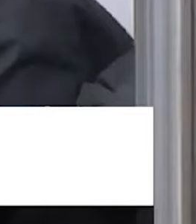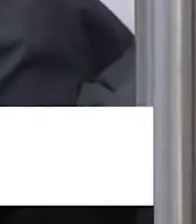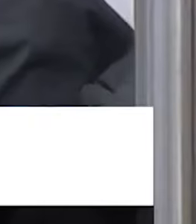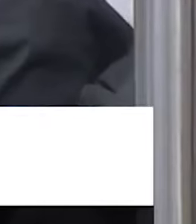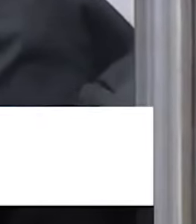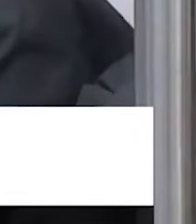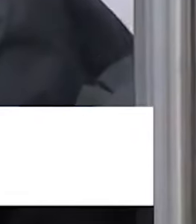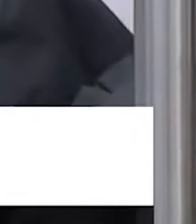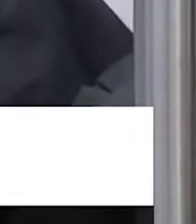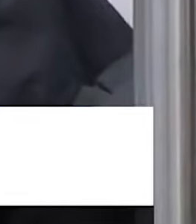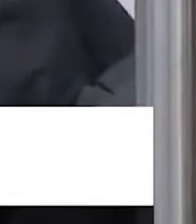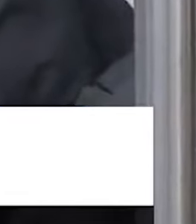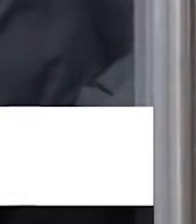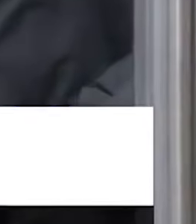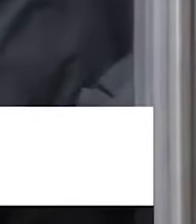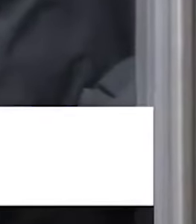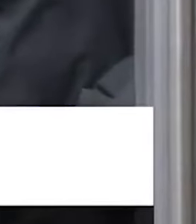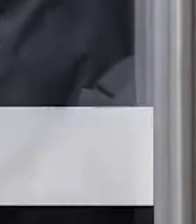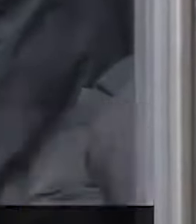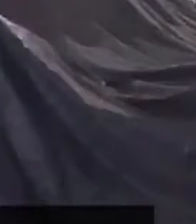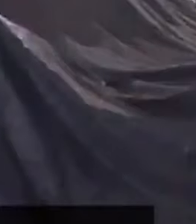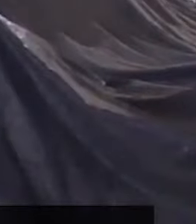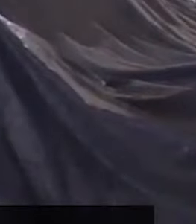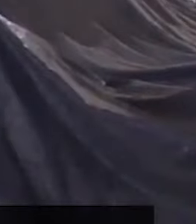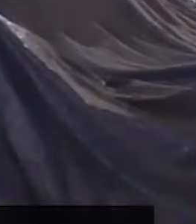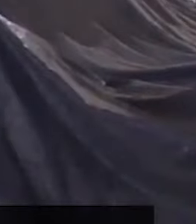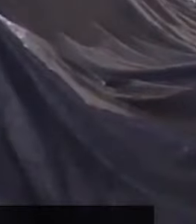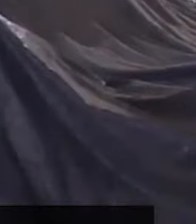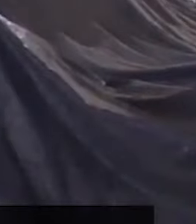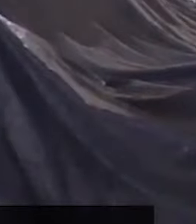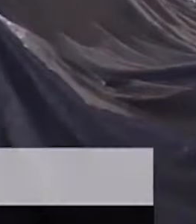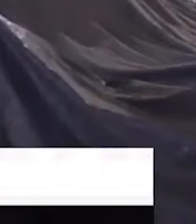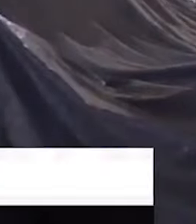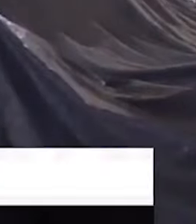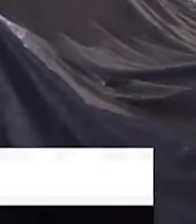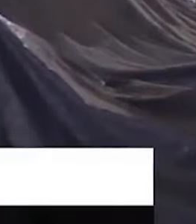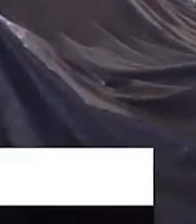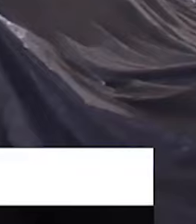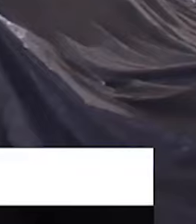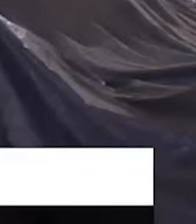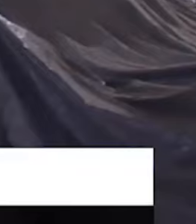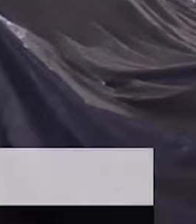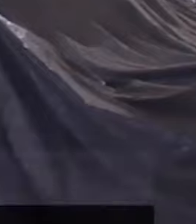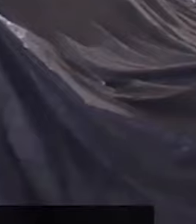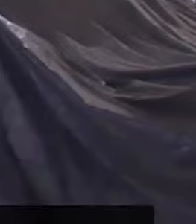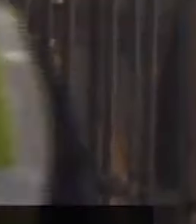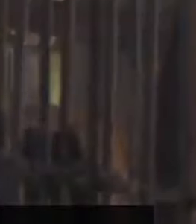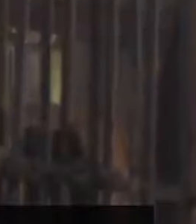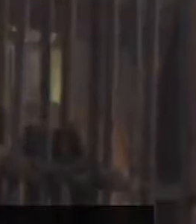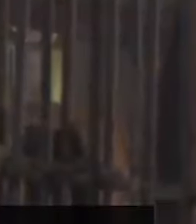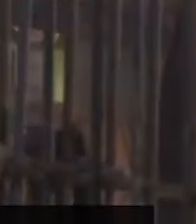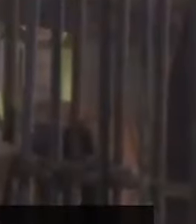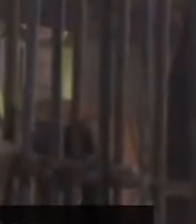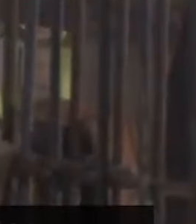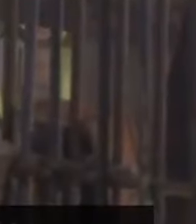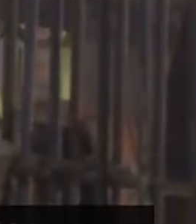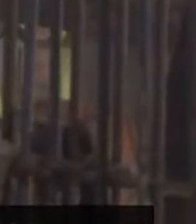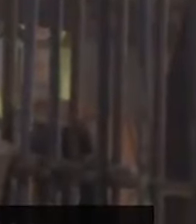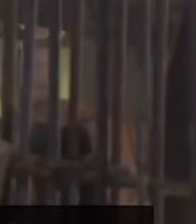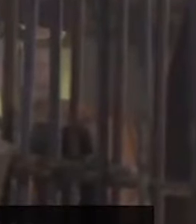서울역에서 수서는 2026년 개통합니다. 성남역과 동탄역 사이 구성역은 안반 공사를